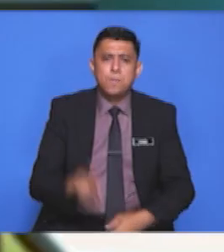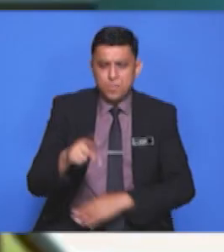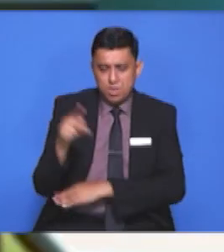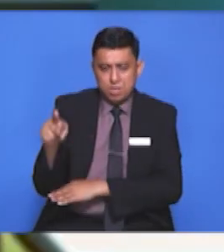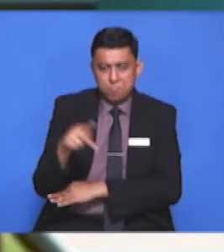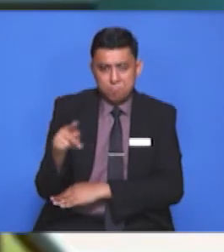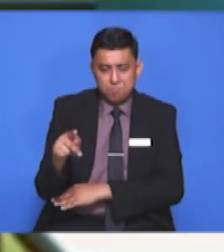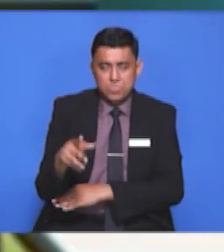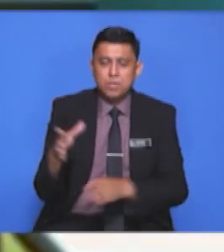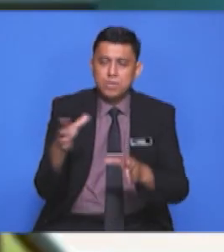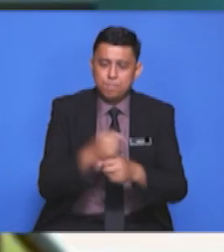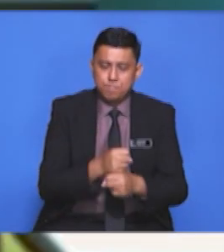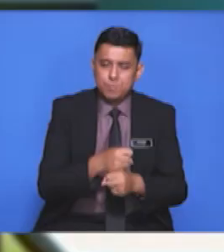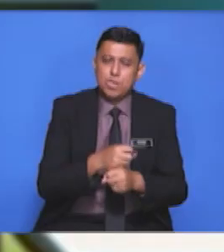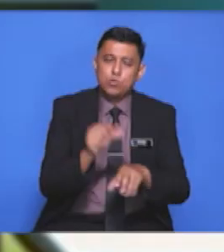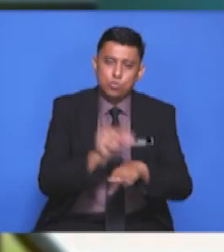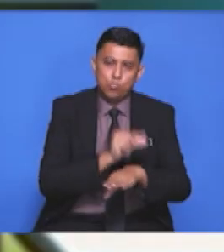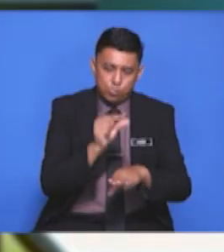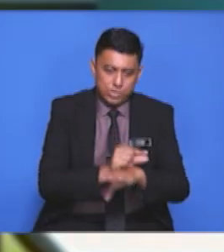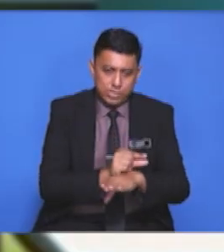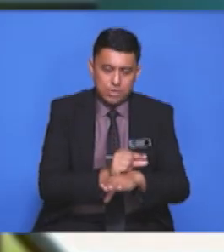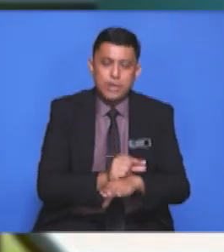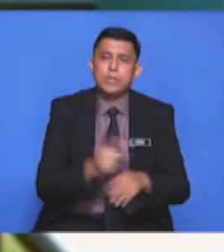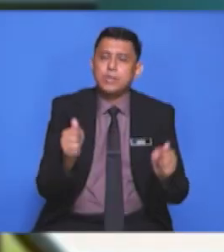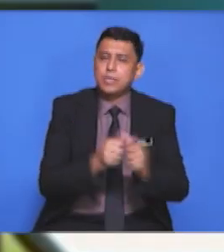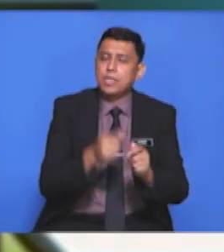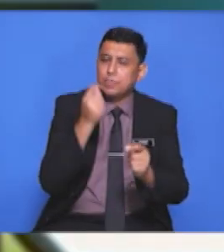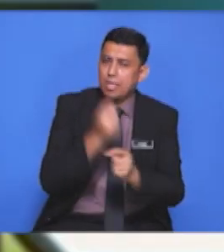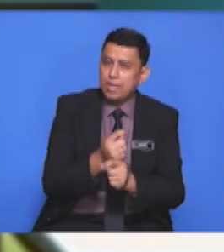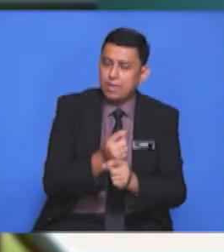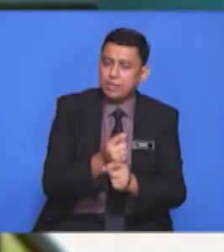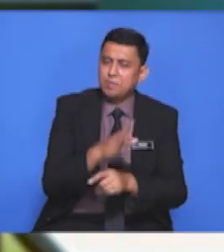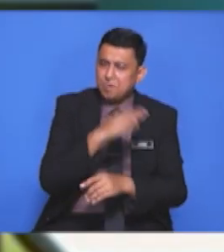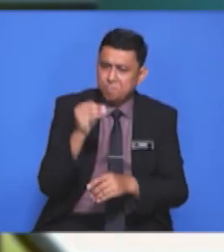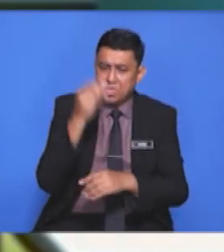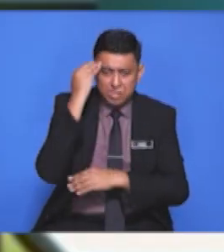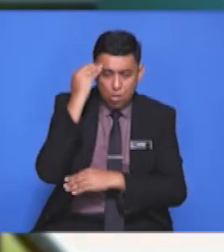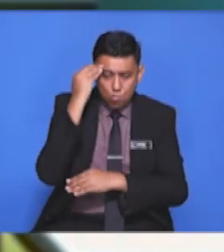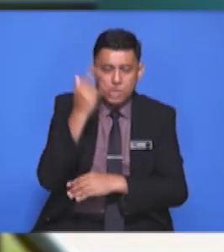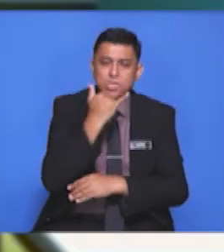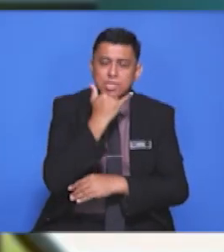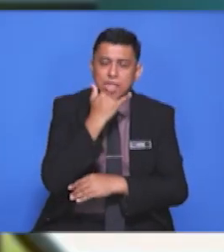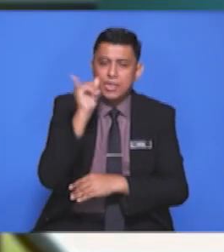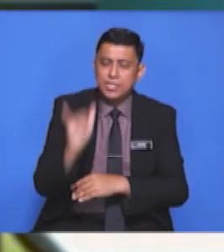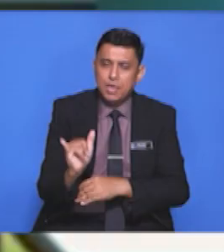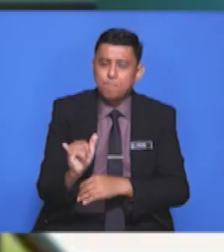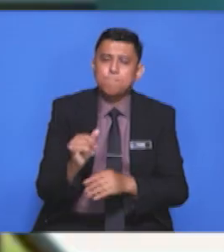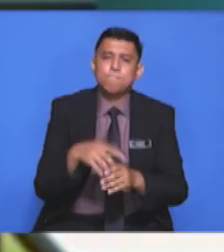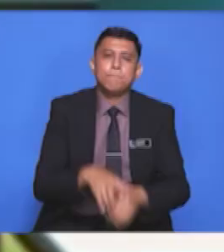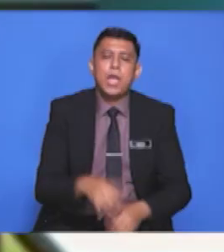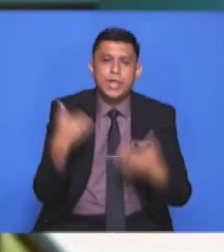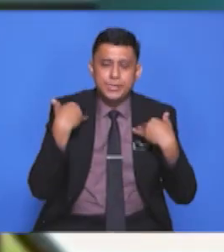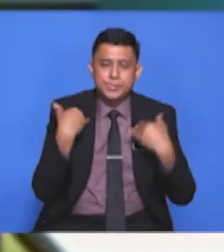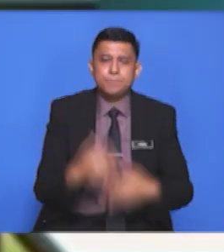menggunakan jenis kata yang tepat dalam ayat dan dapat mengesan kesalahan yang berkaitan dengan jenis kata